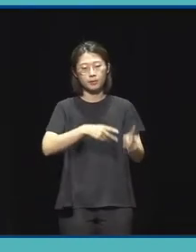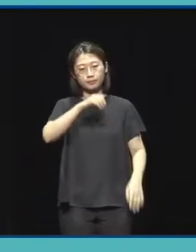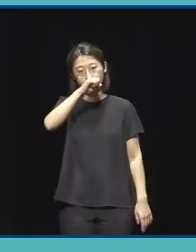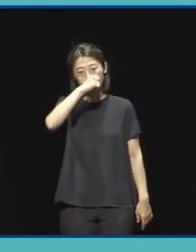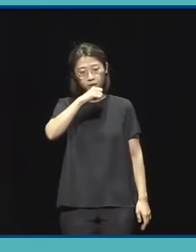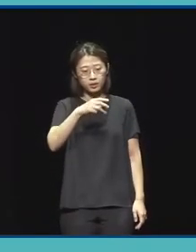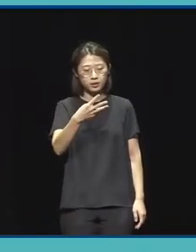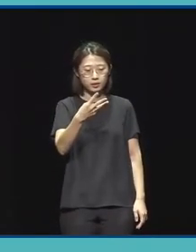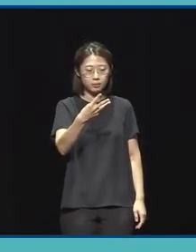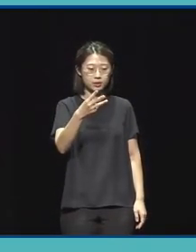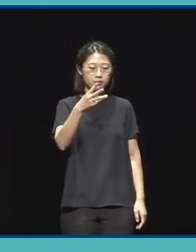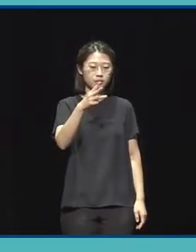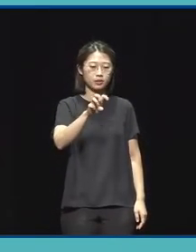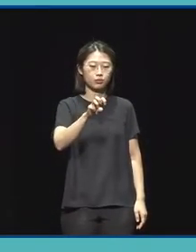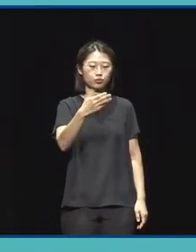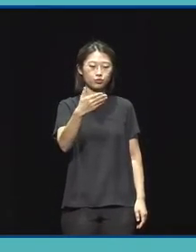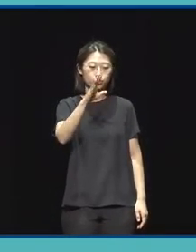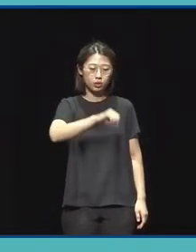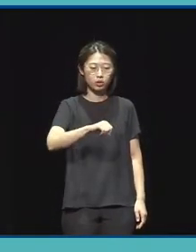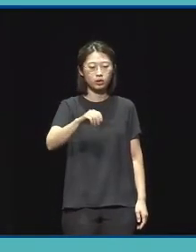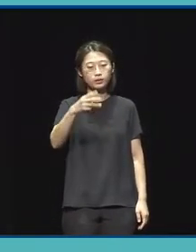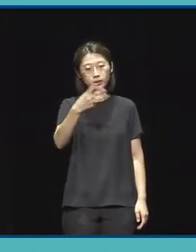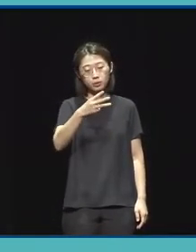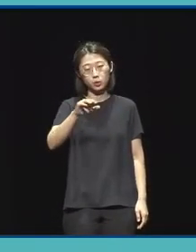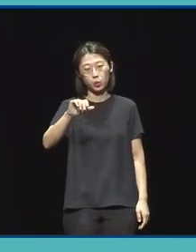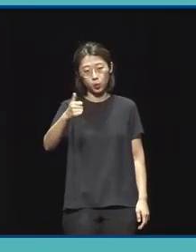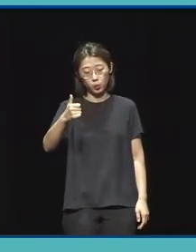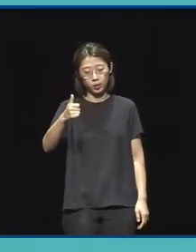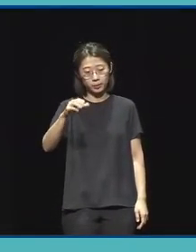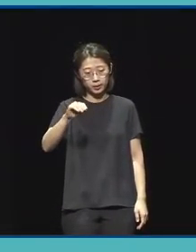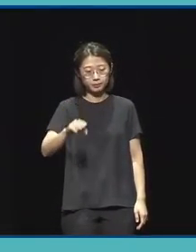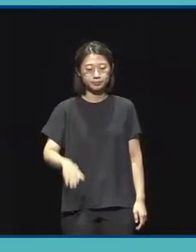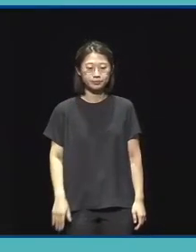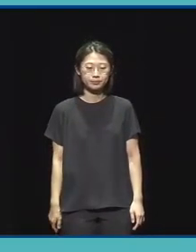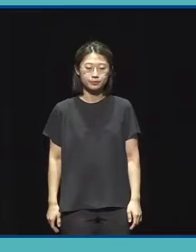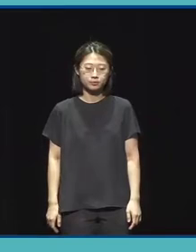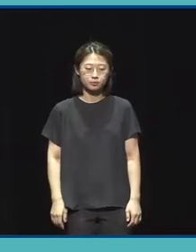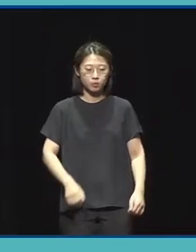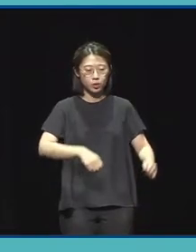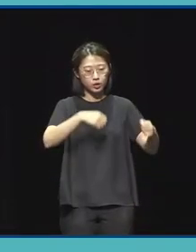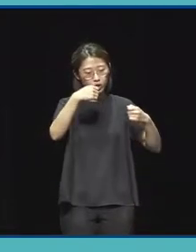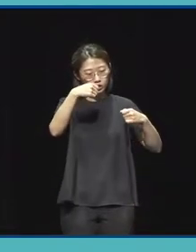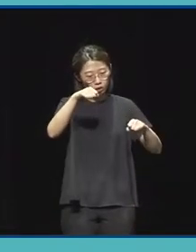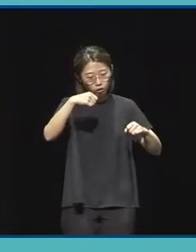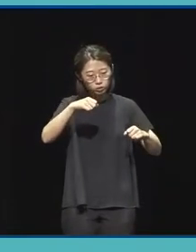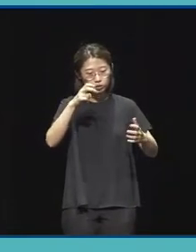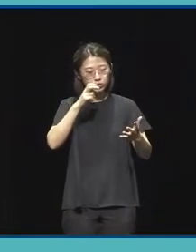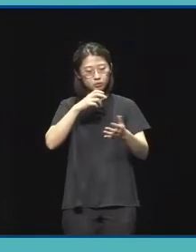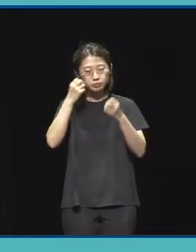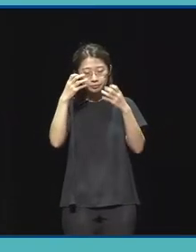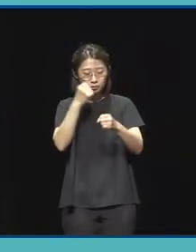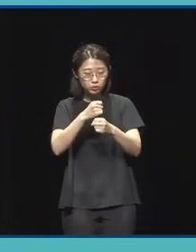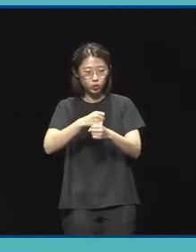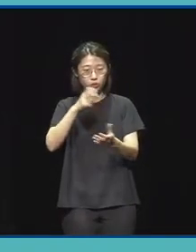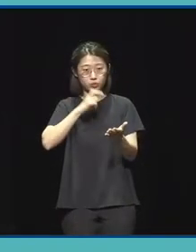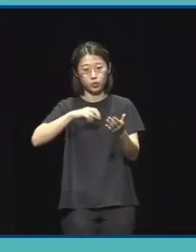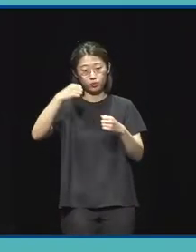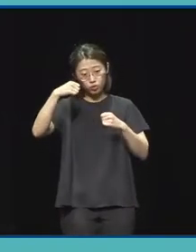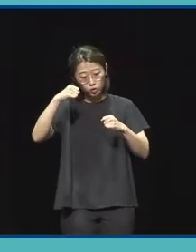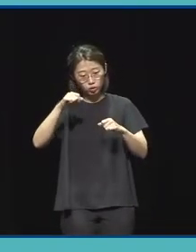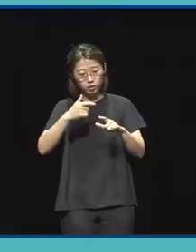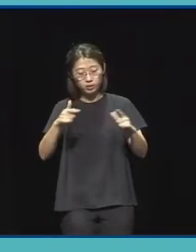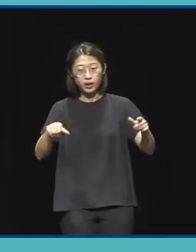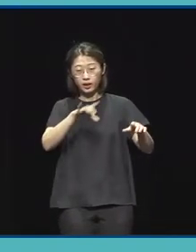39억 3500만원으로 올해 총예산들이 배정되어 있고요 연극 창작 뮤지컬 무용 음악 창작 오페라 전통예술